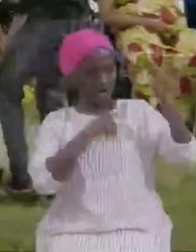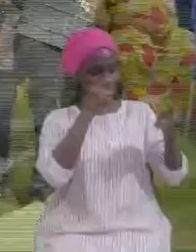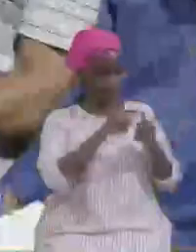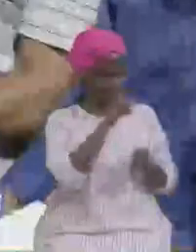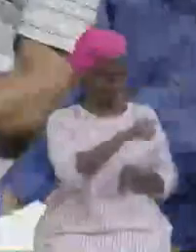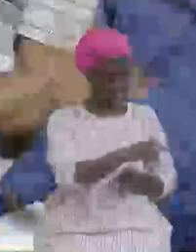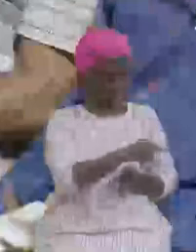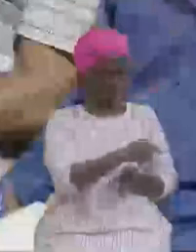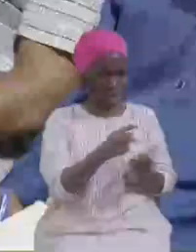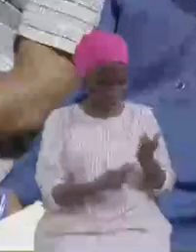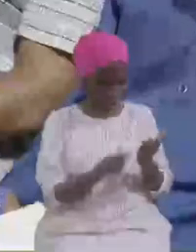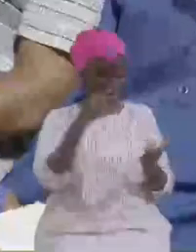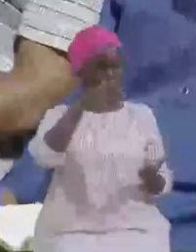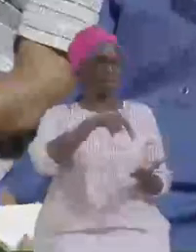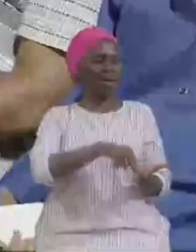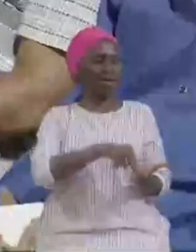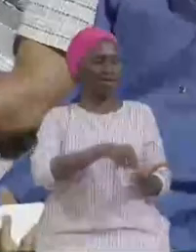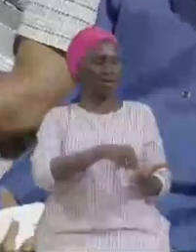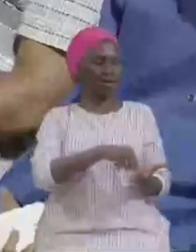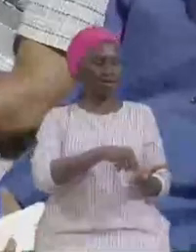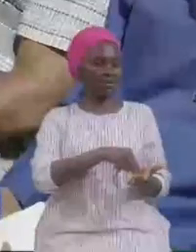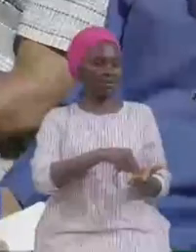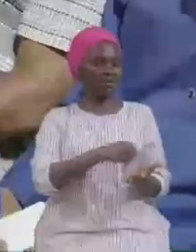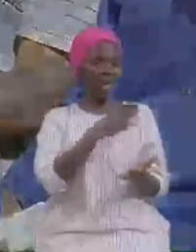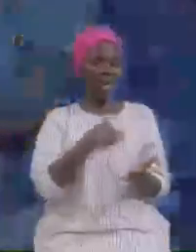Dis-le à haute voix, lève-toi.